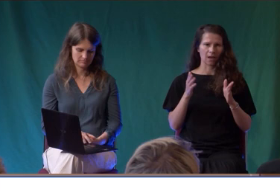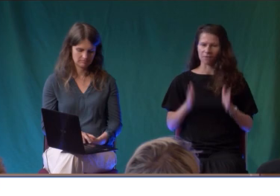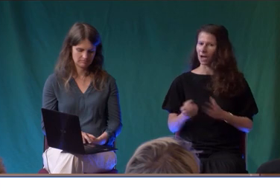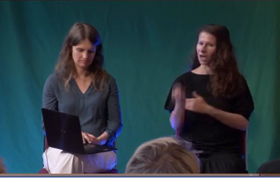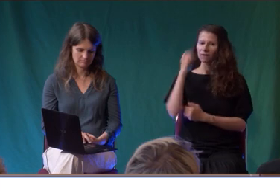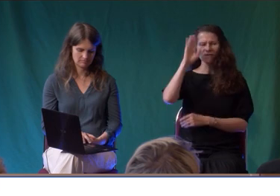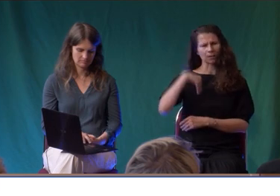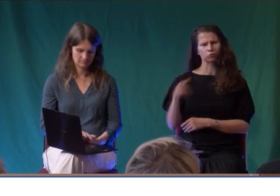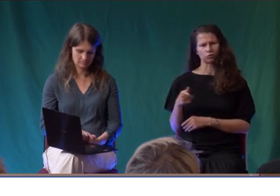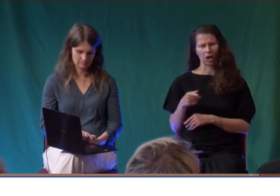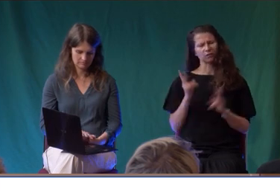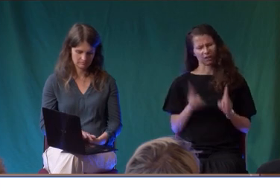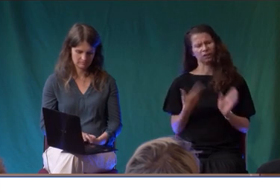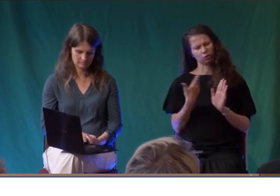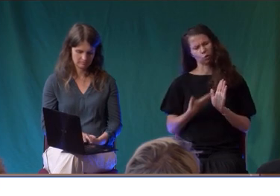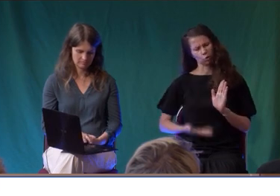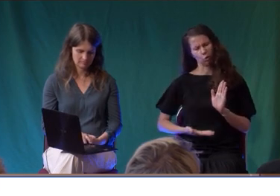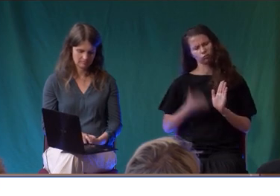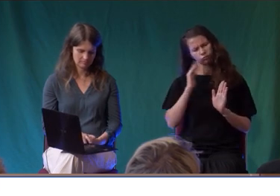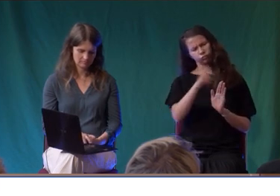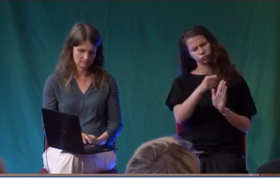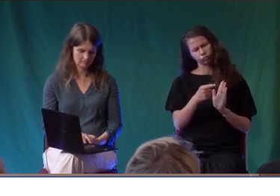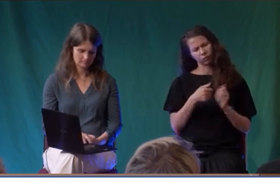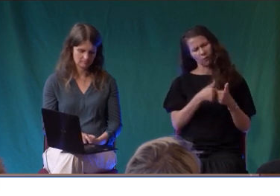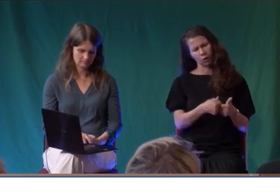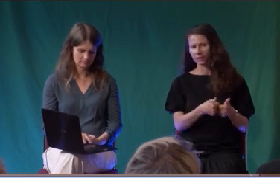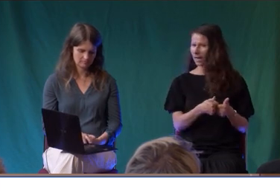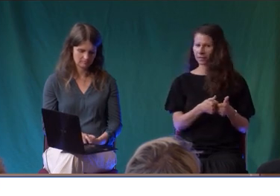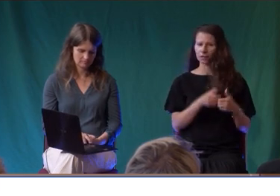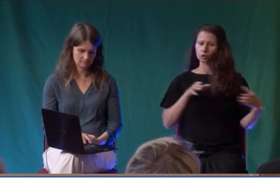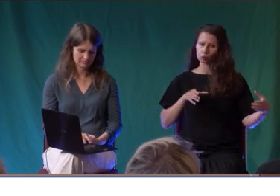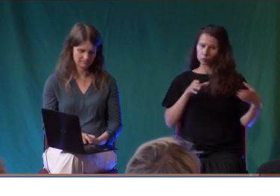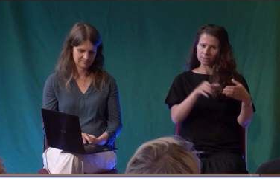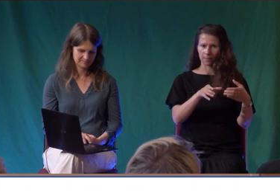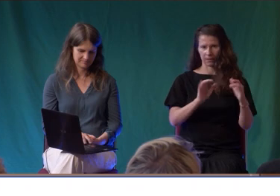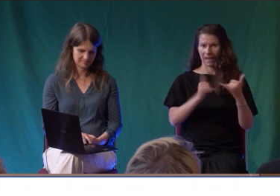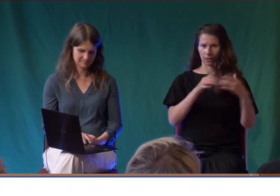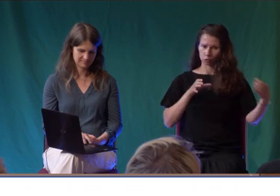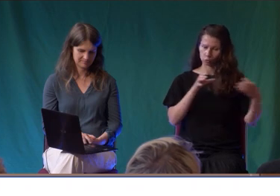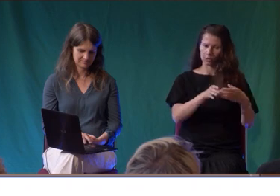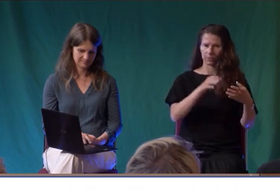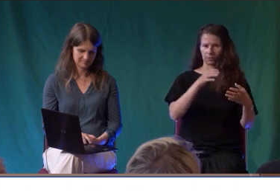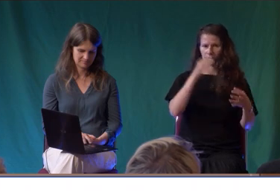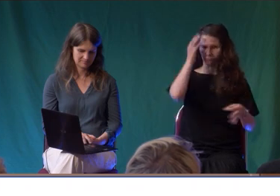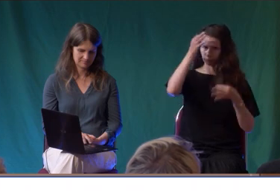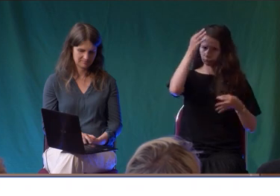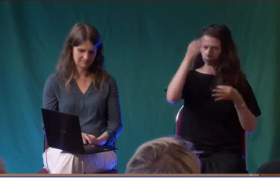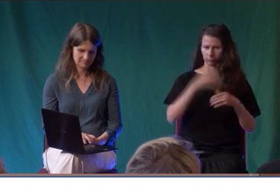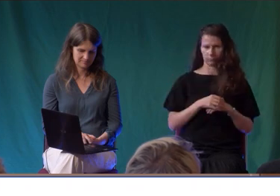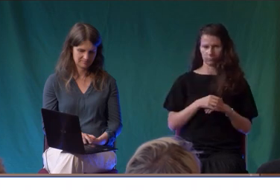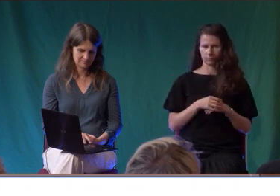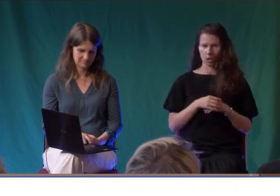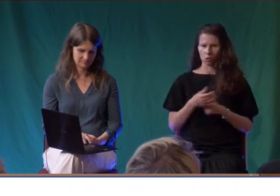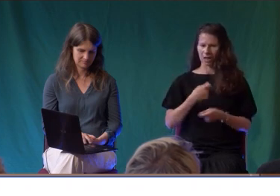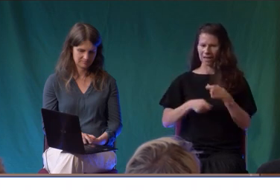wo es lang geht sondern man entwickelt ja alles gemeinsam mit den Eltern und Transparenz in den Handlungen